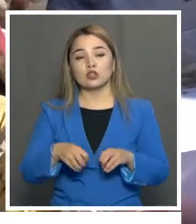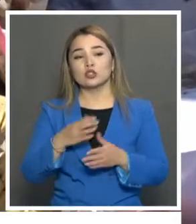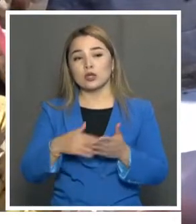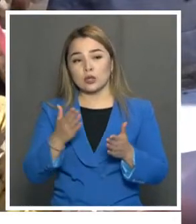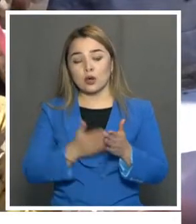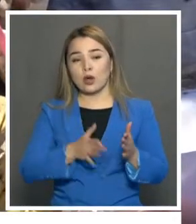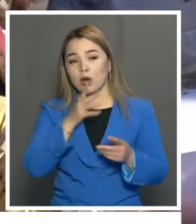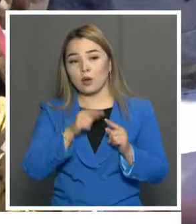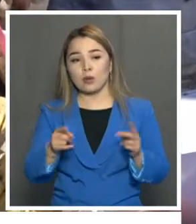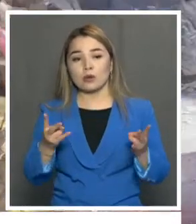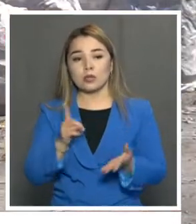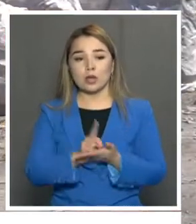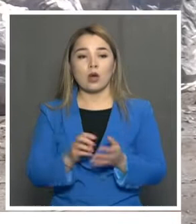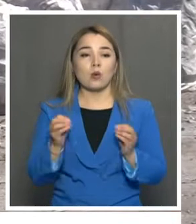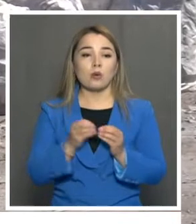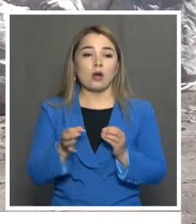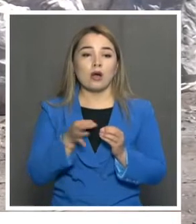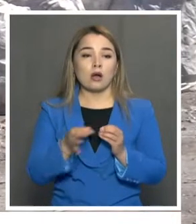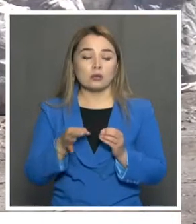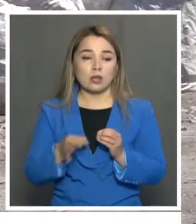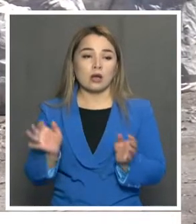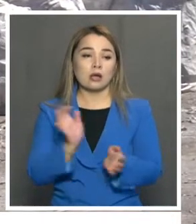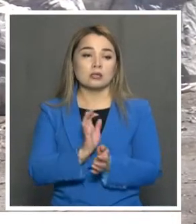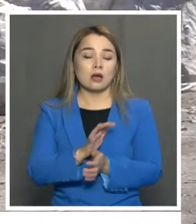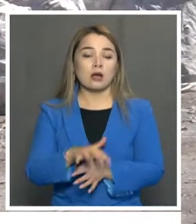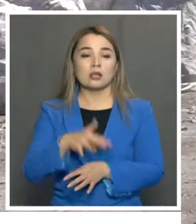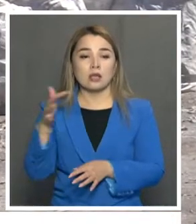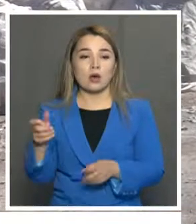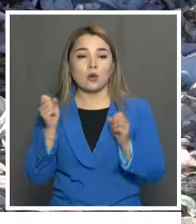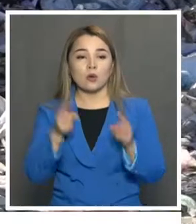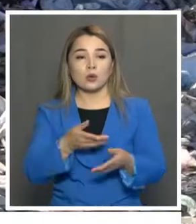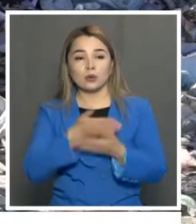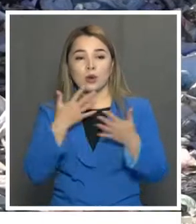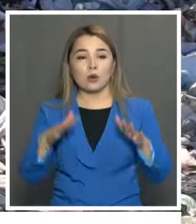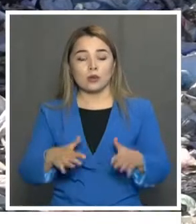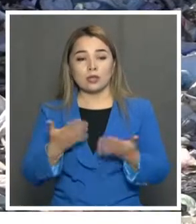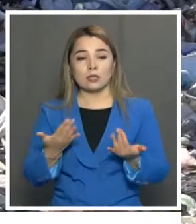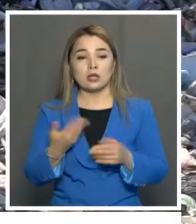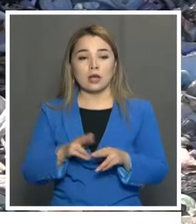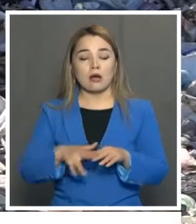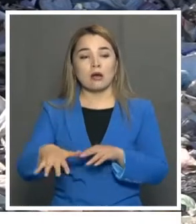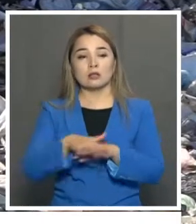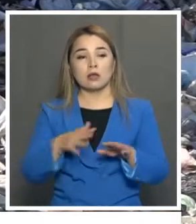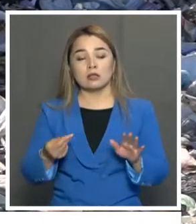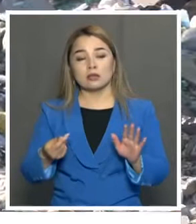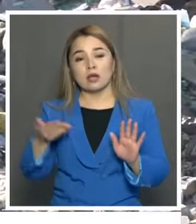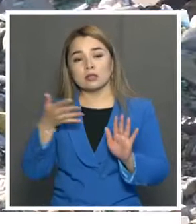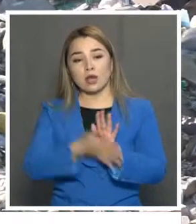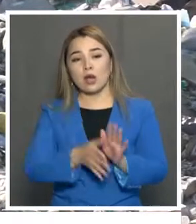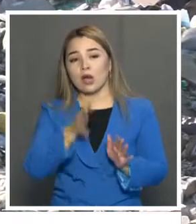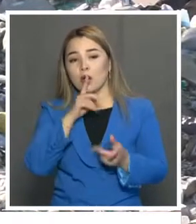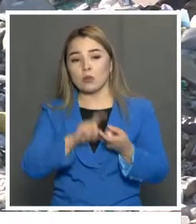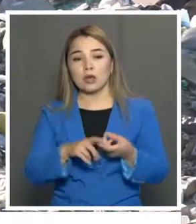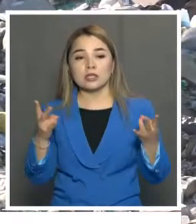орталығынан бөлек өңірдегі 10 ауданда да қоқыс төгетін заңдастырылған орын жоқ. Ол полигондарды ашу үшін қыруар қаражат пен уақыт